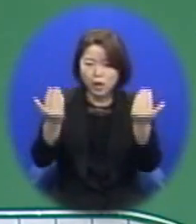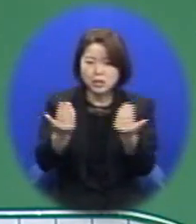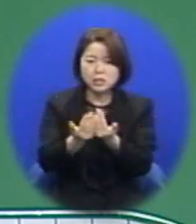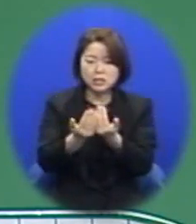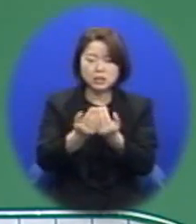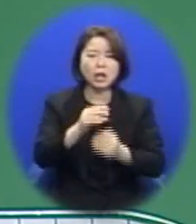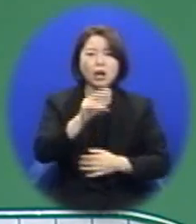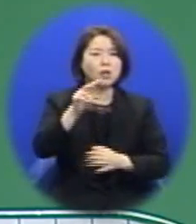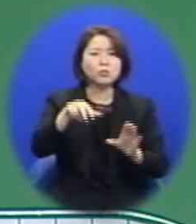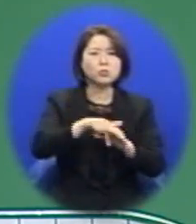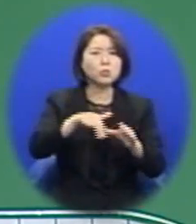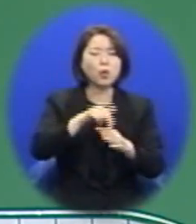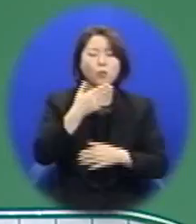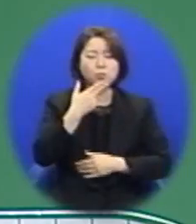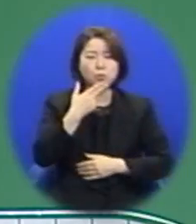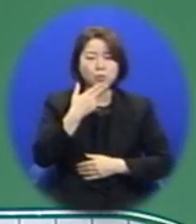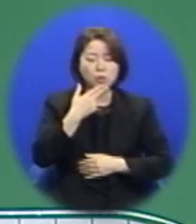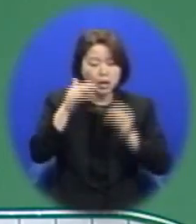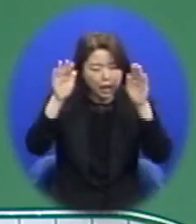이슬람을 감당을 못한